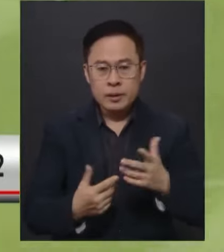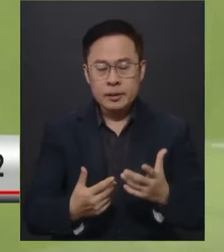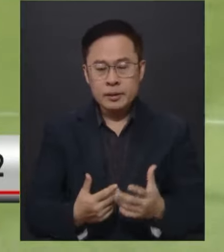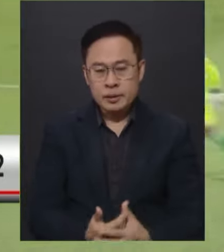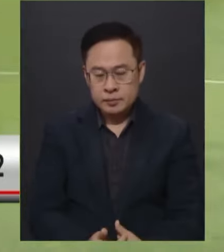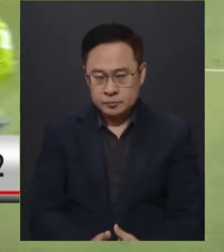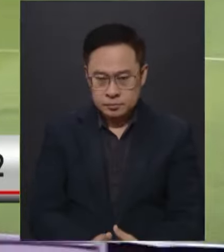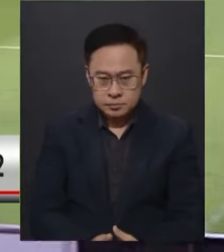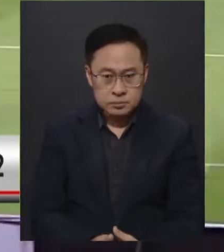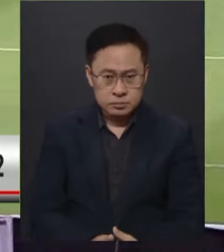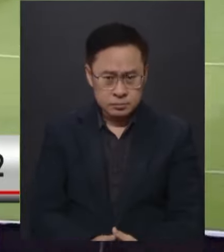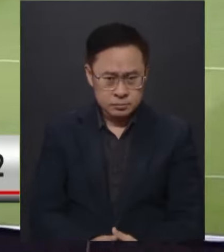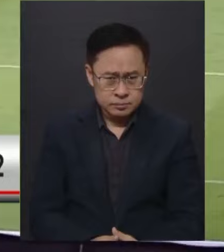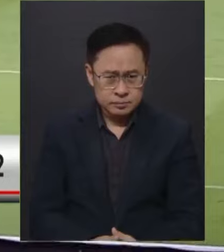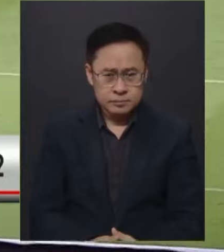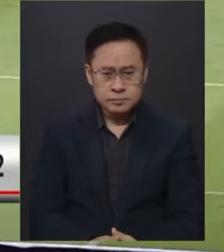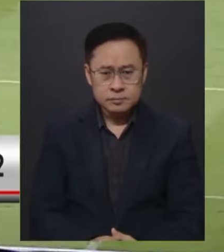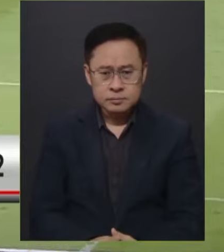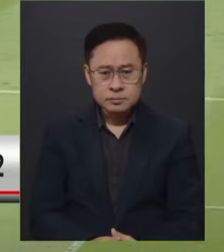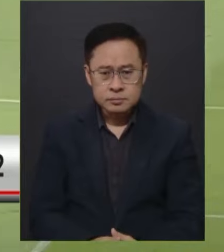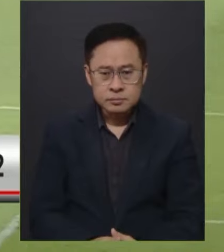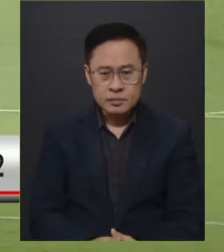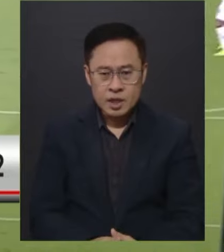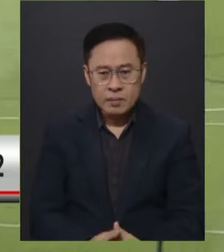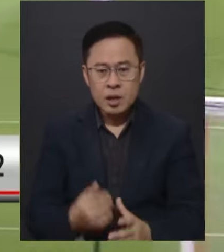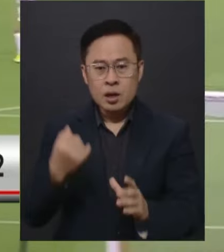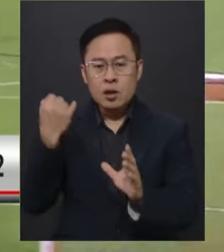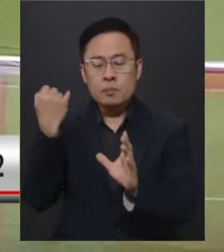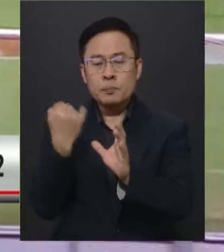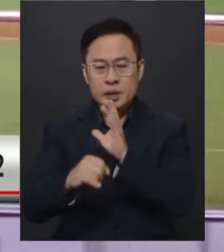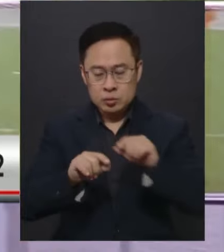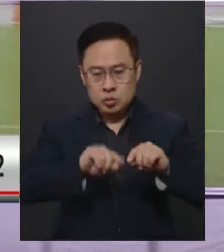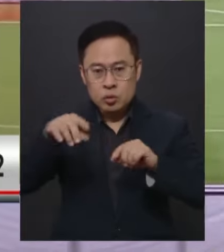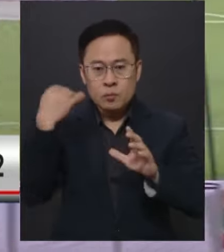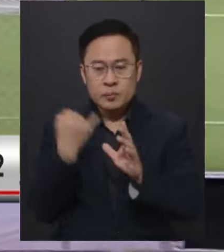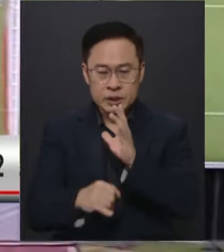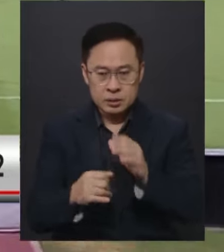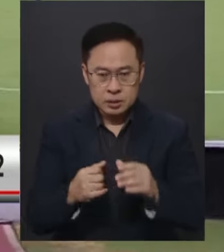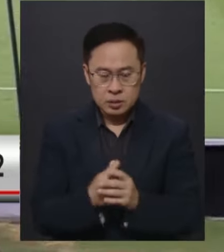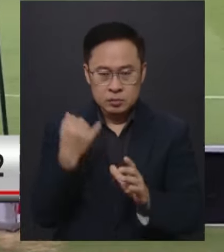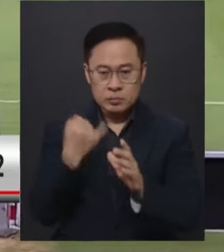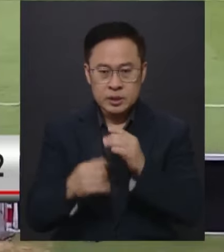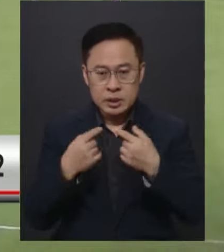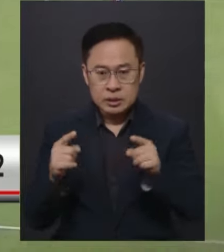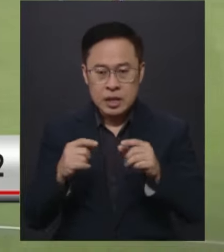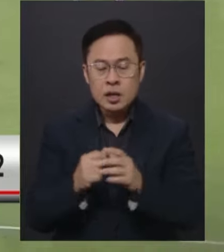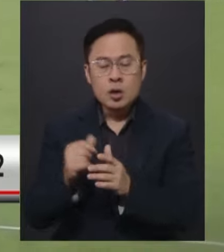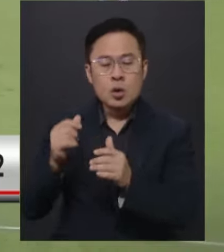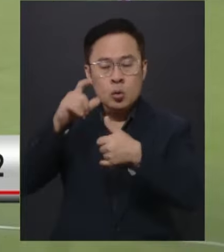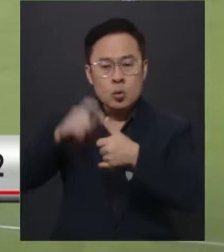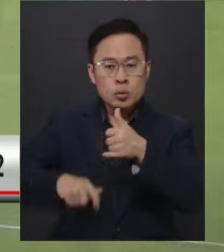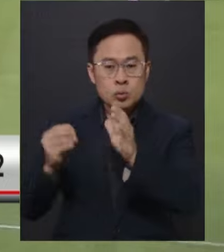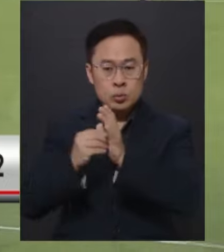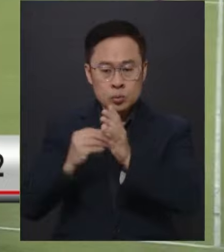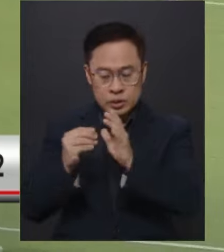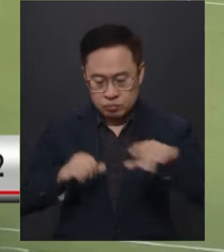2-1ครับแจังหวะนี้เนี่ยนนท์ต้องรับไปเต็มๆเลยครับเนี่ยครับคือเปิดโอแต่ว่าก็ต้องให้เครดิตกับรุ่งรัตน์ด้วยนะครับไม่จับเลย